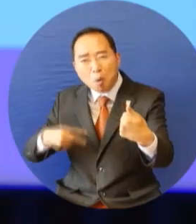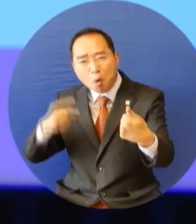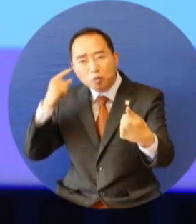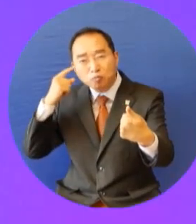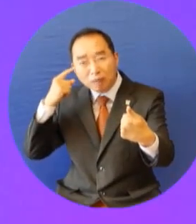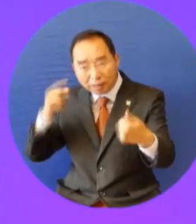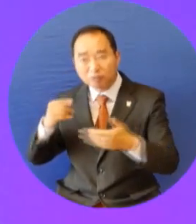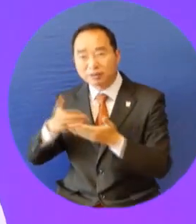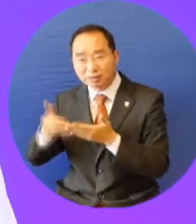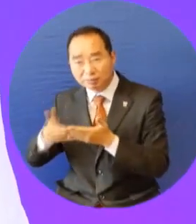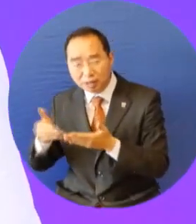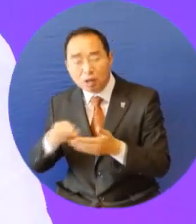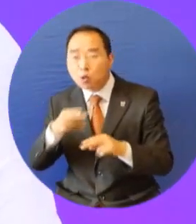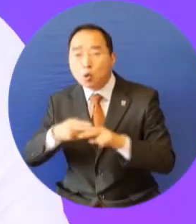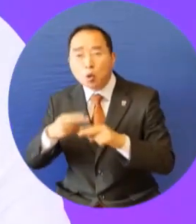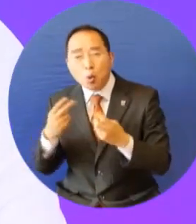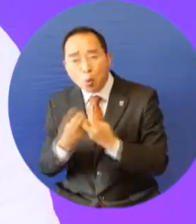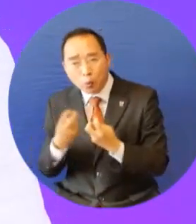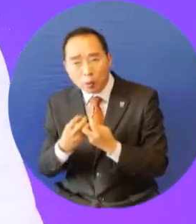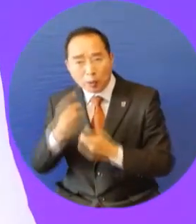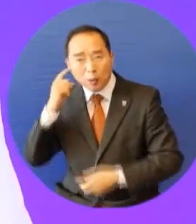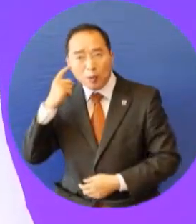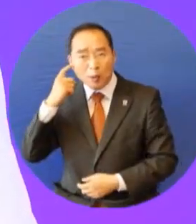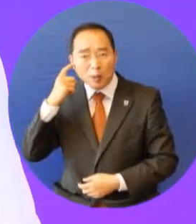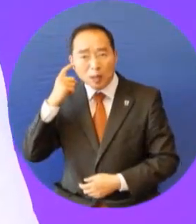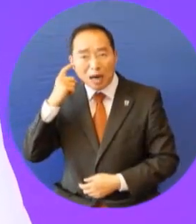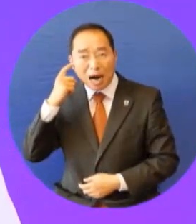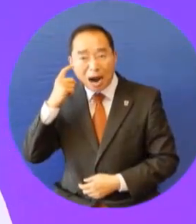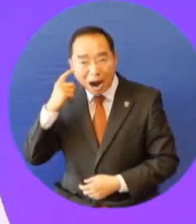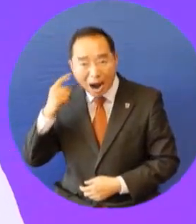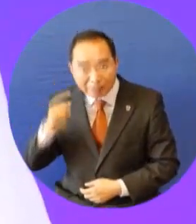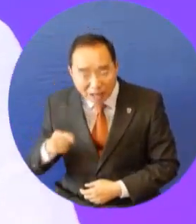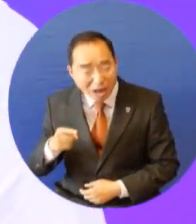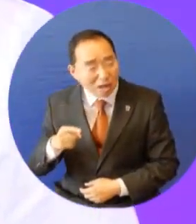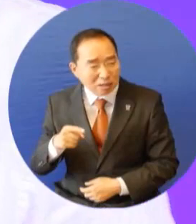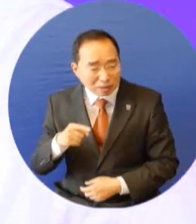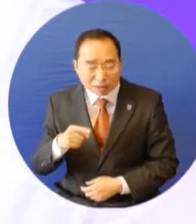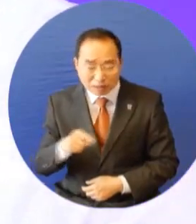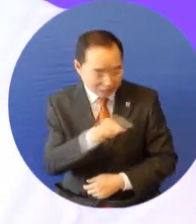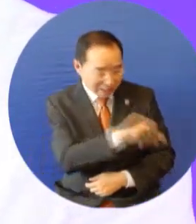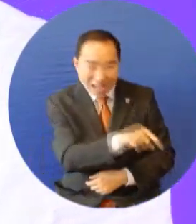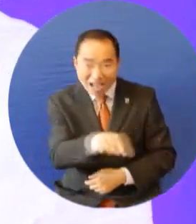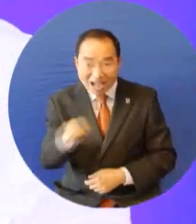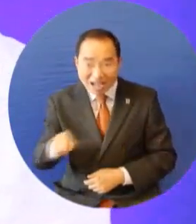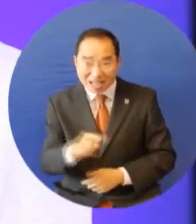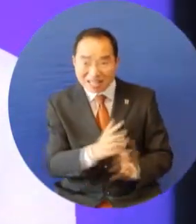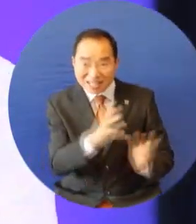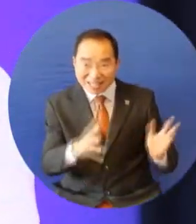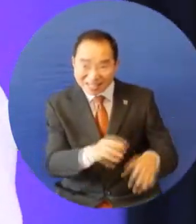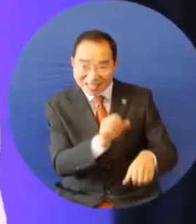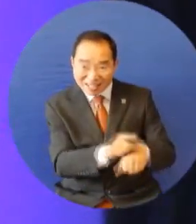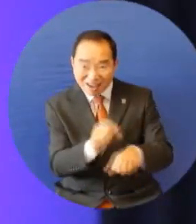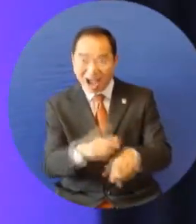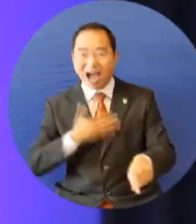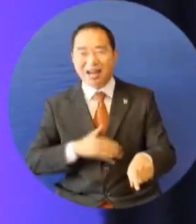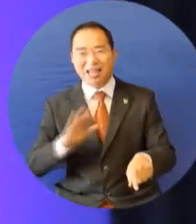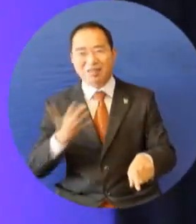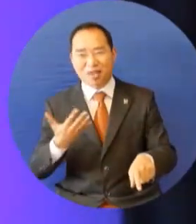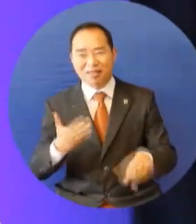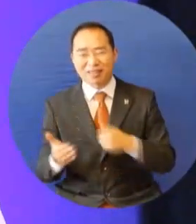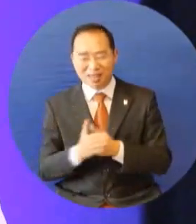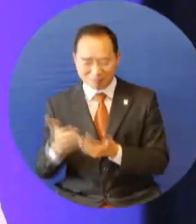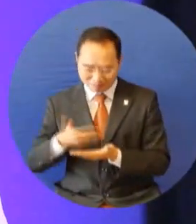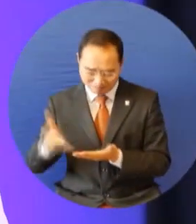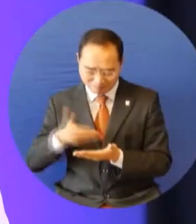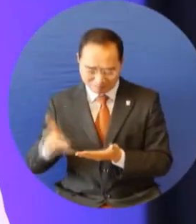시작했어요. 그 다음에 이 요리를 어떻게 할까? 이걸로 무슨 요리를 할까? 라는 그 해답은 그